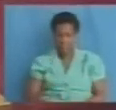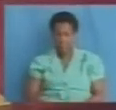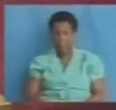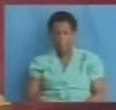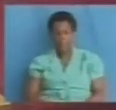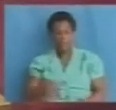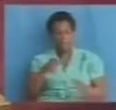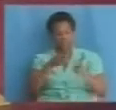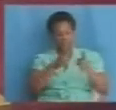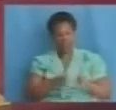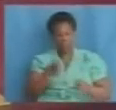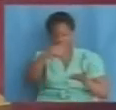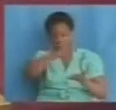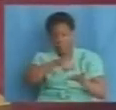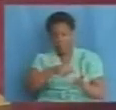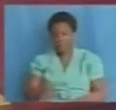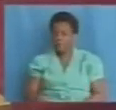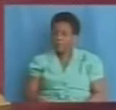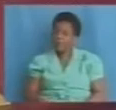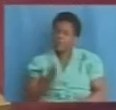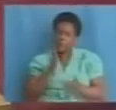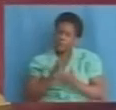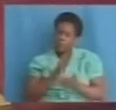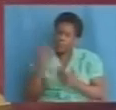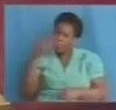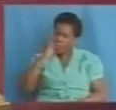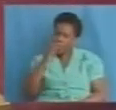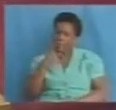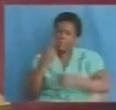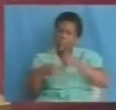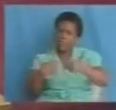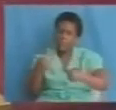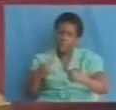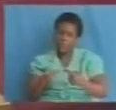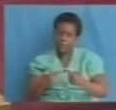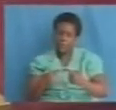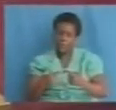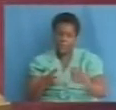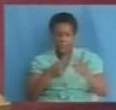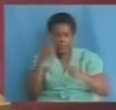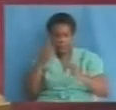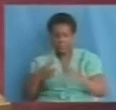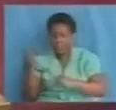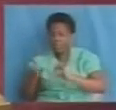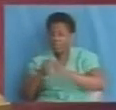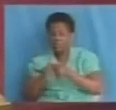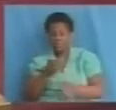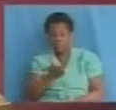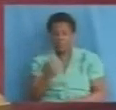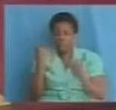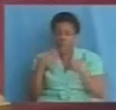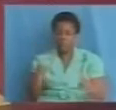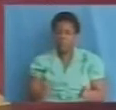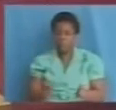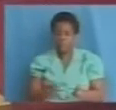mjini MH eshima spik serik Ina na juhi za kutu tatio hili nje Ya utara wa kawaida wa kib jee kwa